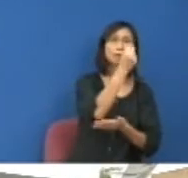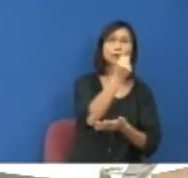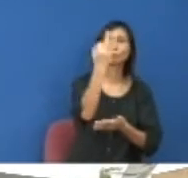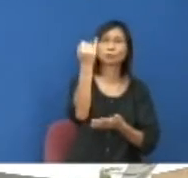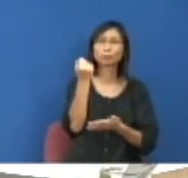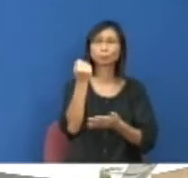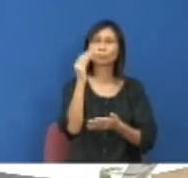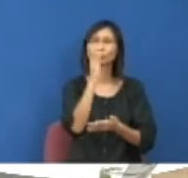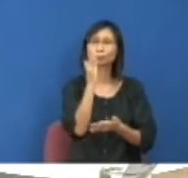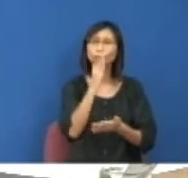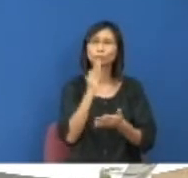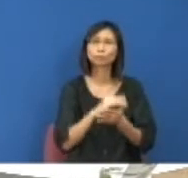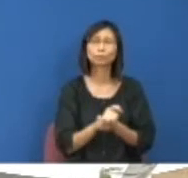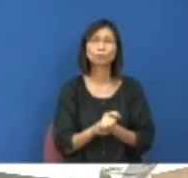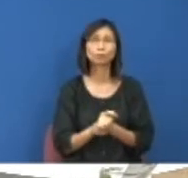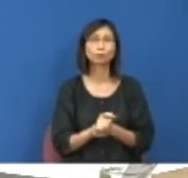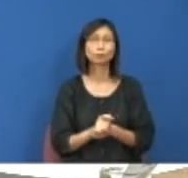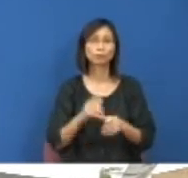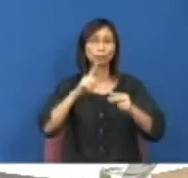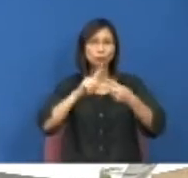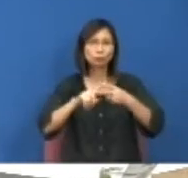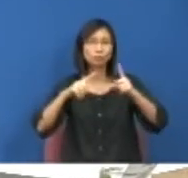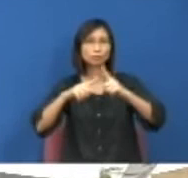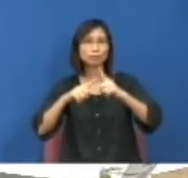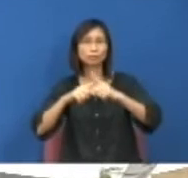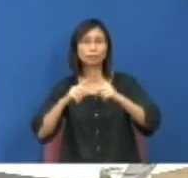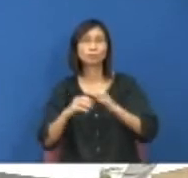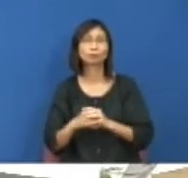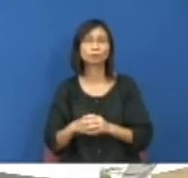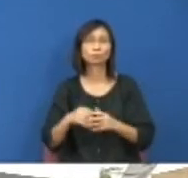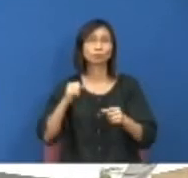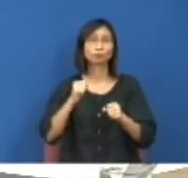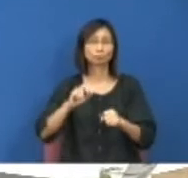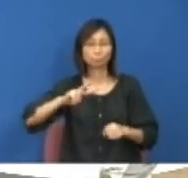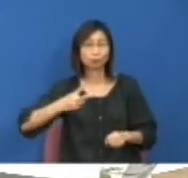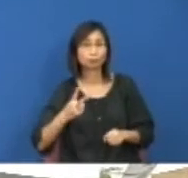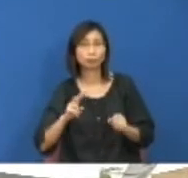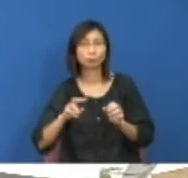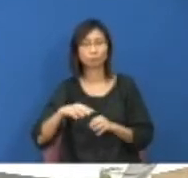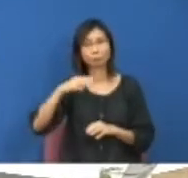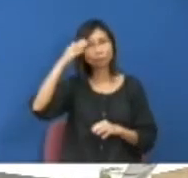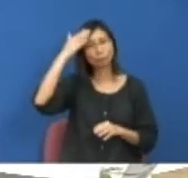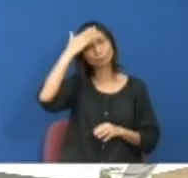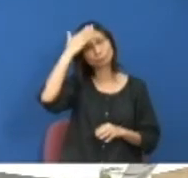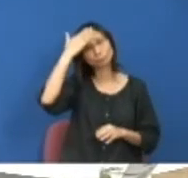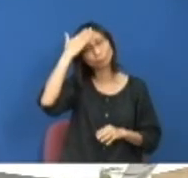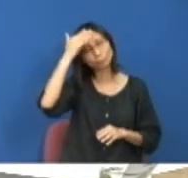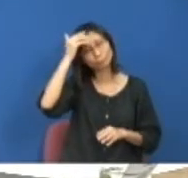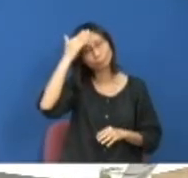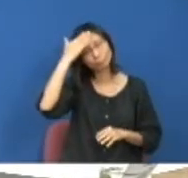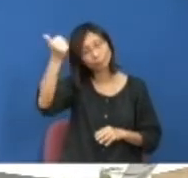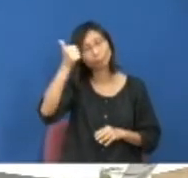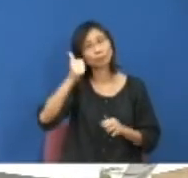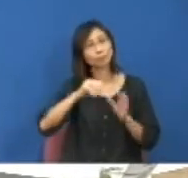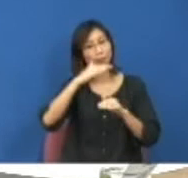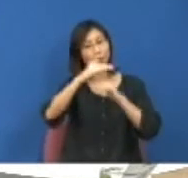港嘅工人不能夠形成一個階級，即係有意識嘅階級，去進行呢個